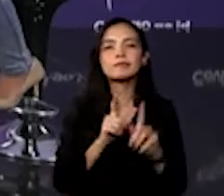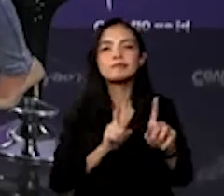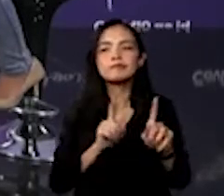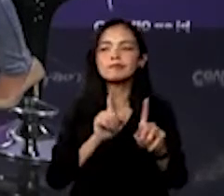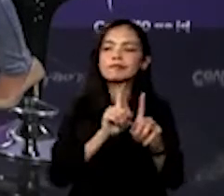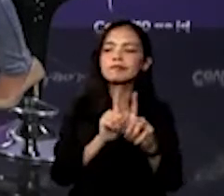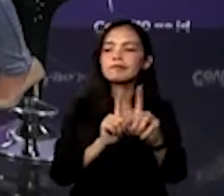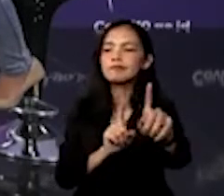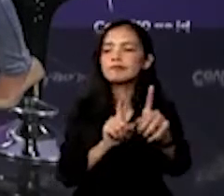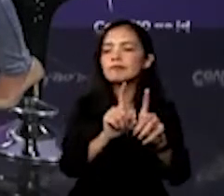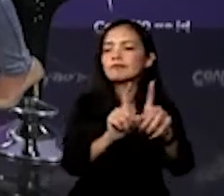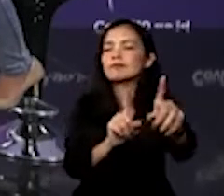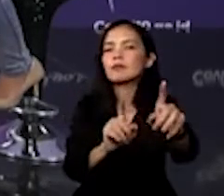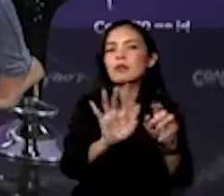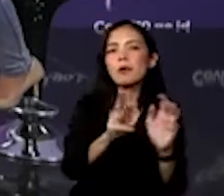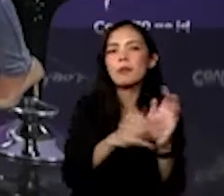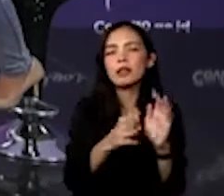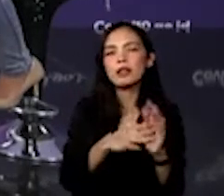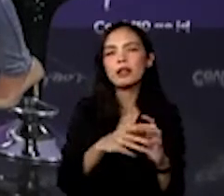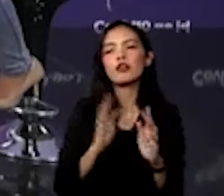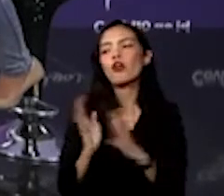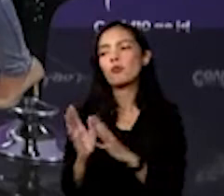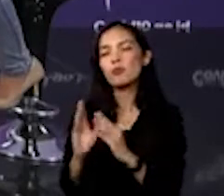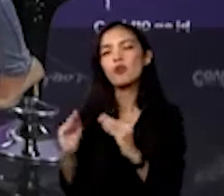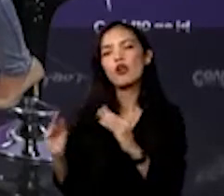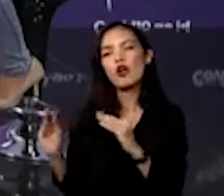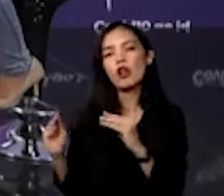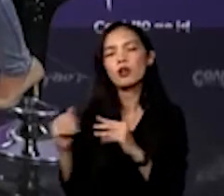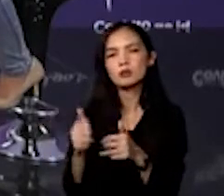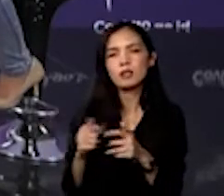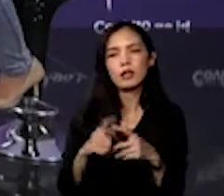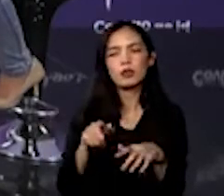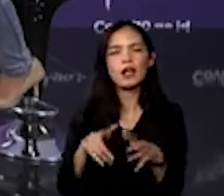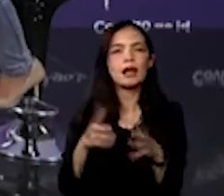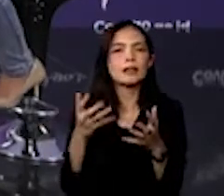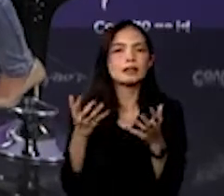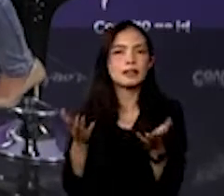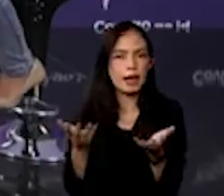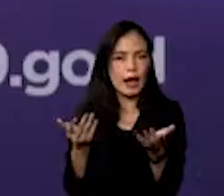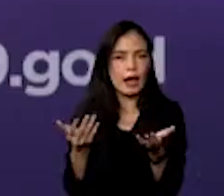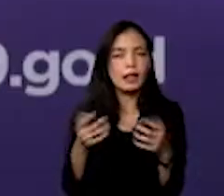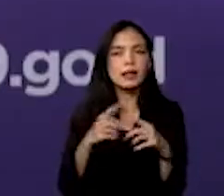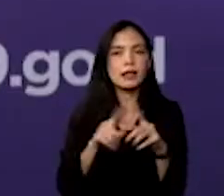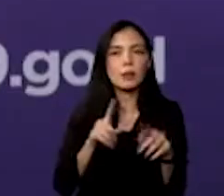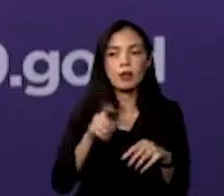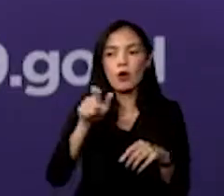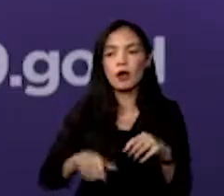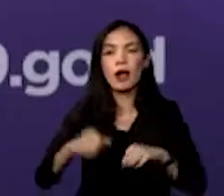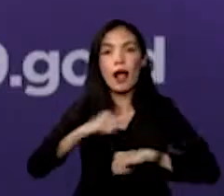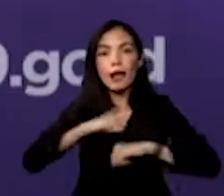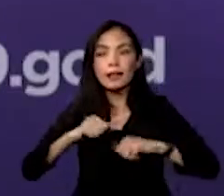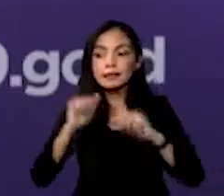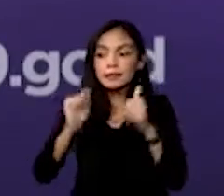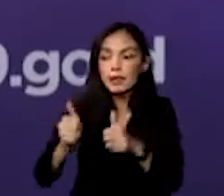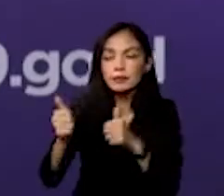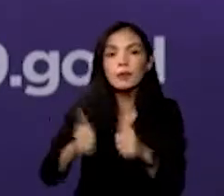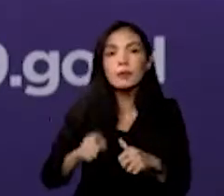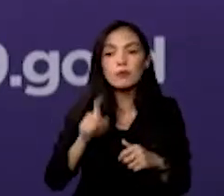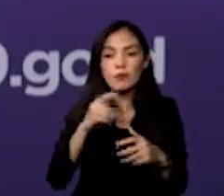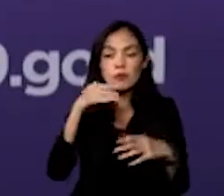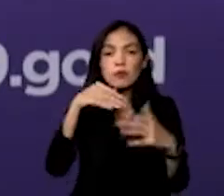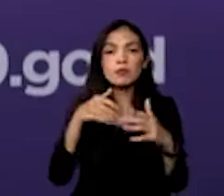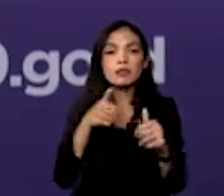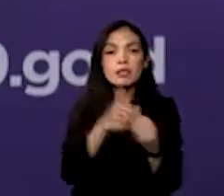5 me sambil ngobrol masih bisa itu intensitas sedang tapi atlet yang dipersiapkan untuk